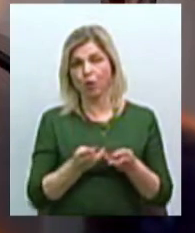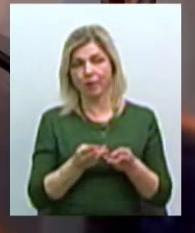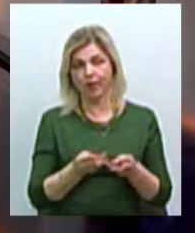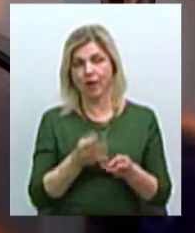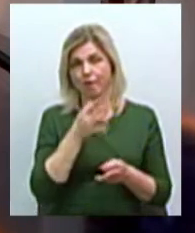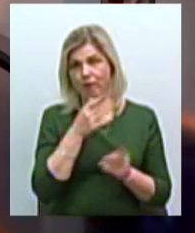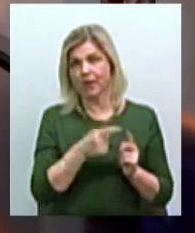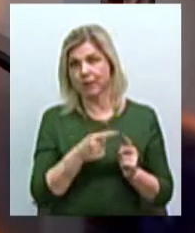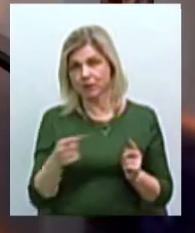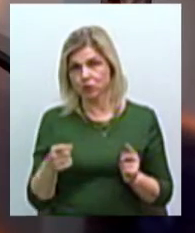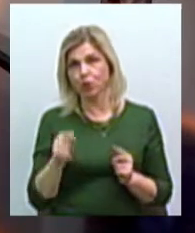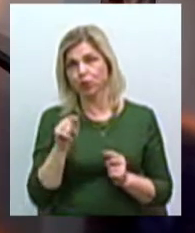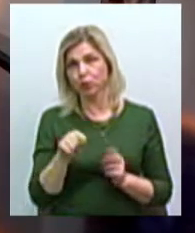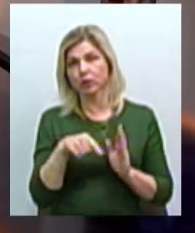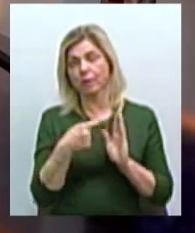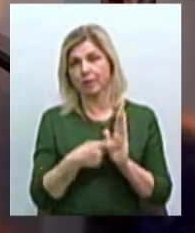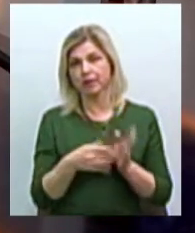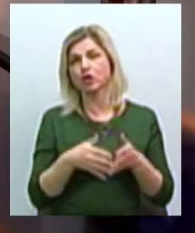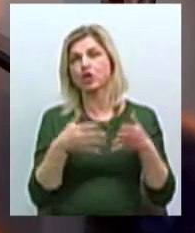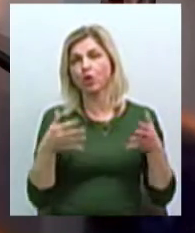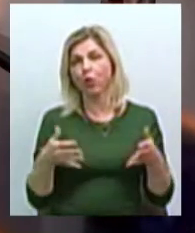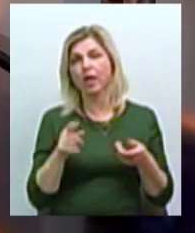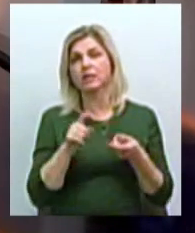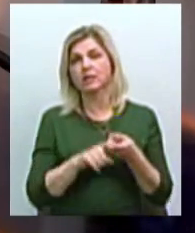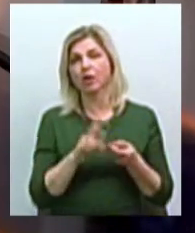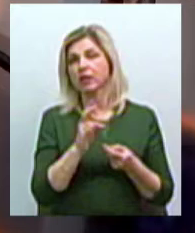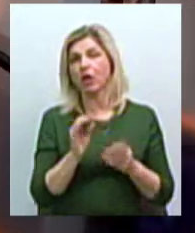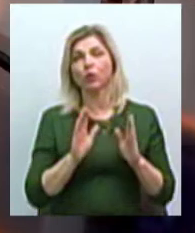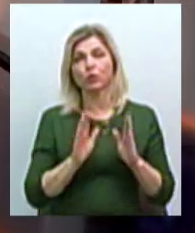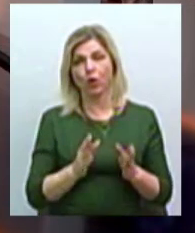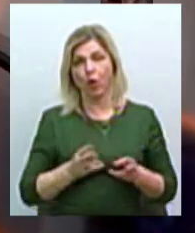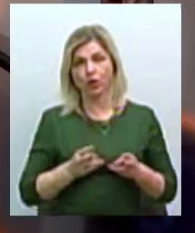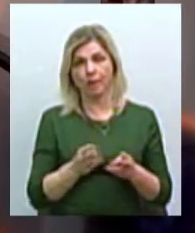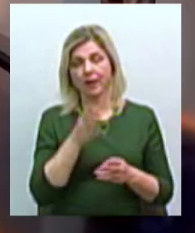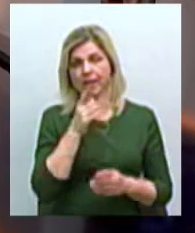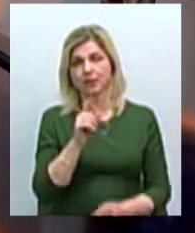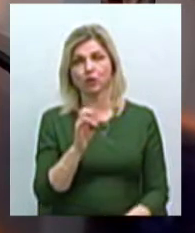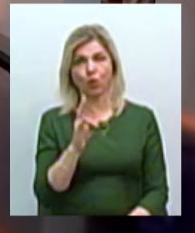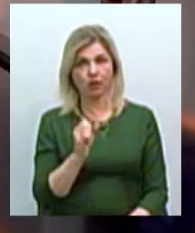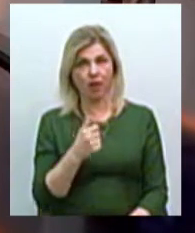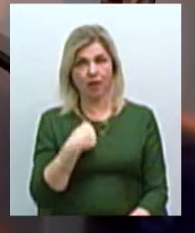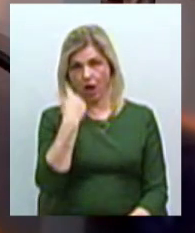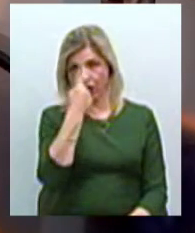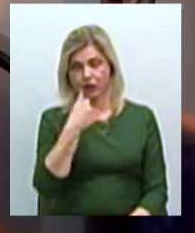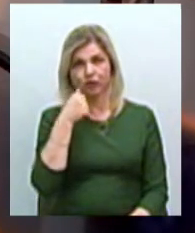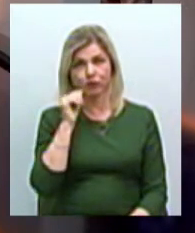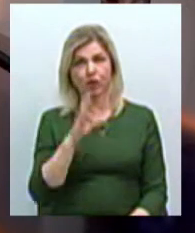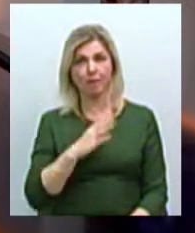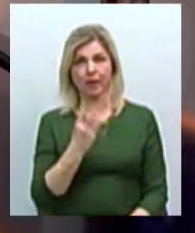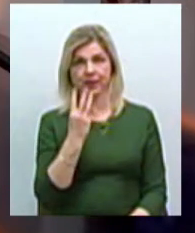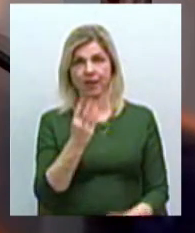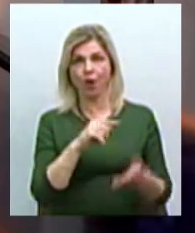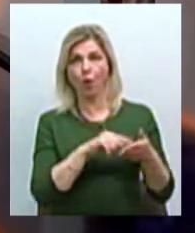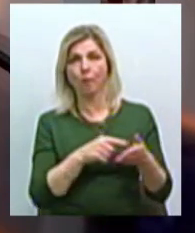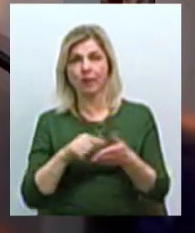сезону. Хоча тут питання більш широке, воно стосується не лише опалювального сезону. Я особисто вчора побував на трьох об'єктах, на